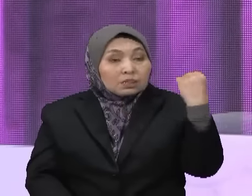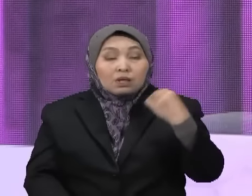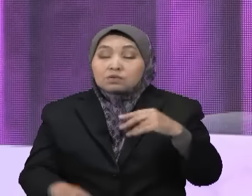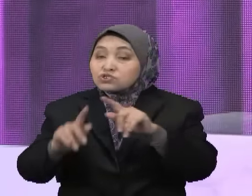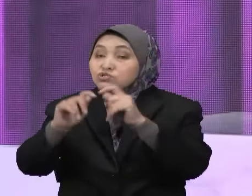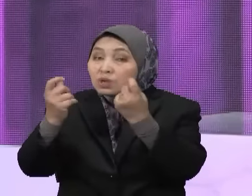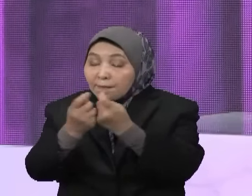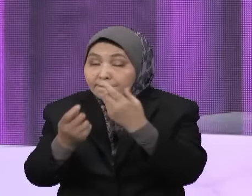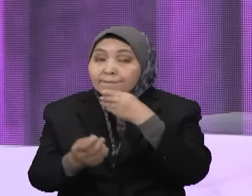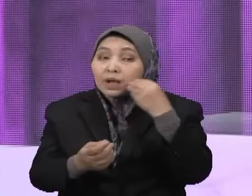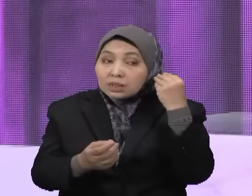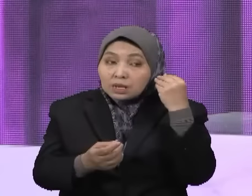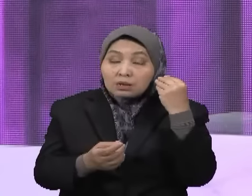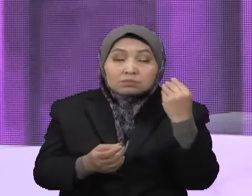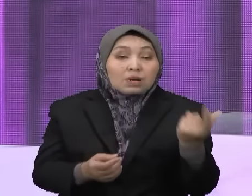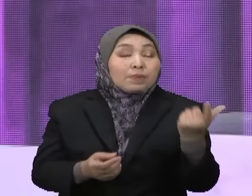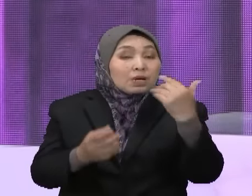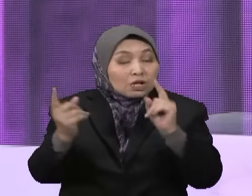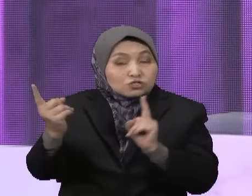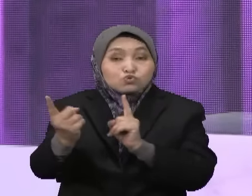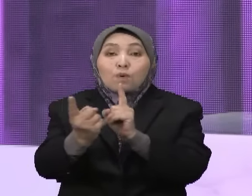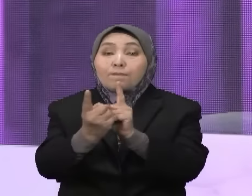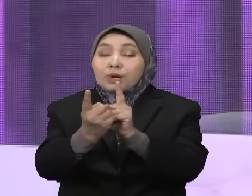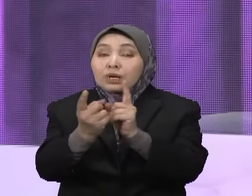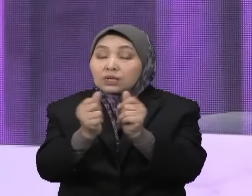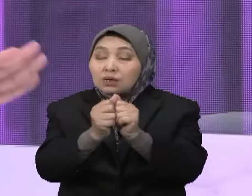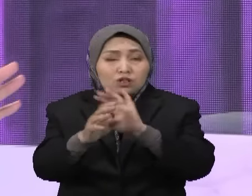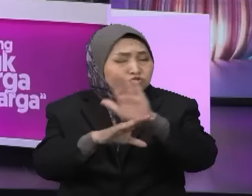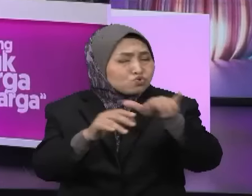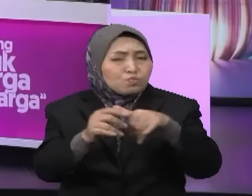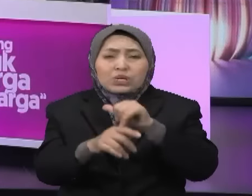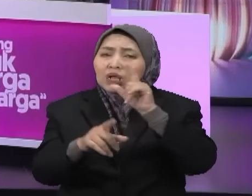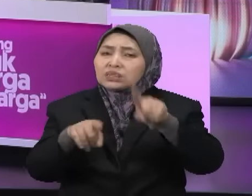pasukan balik, Nabi akan jumpa, ya, jumpa dengan semua yang tak